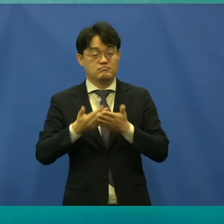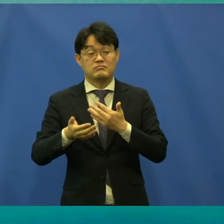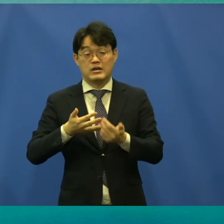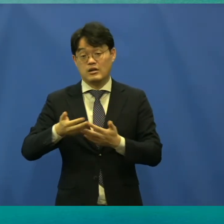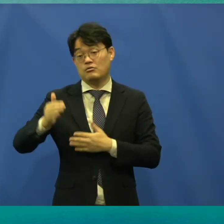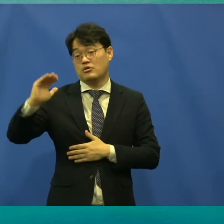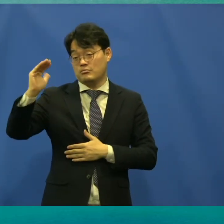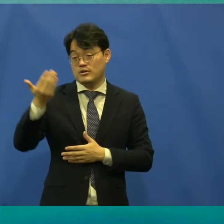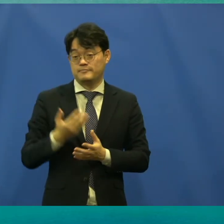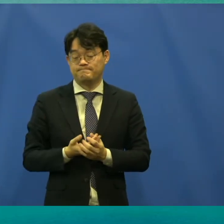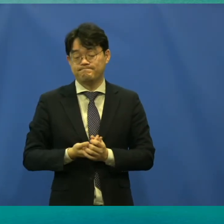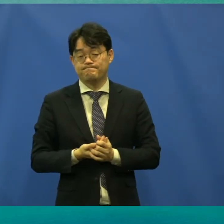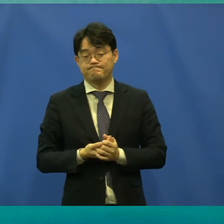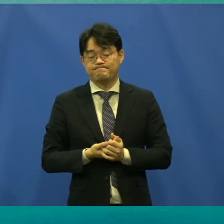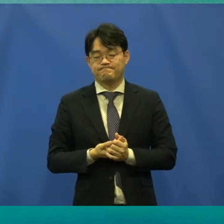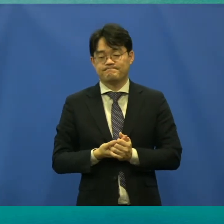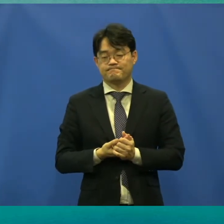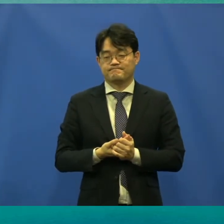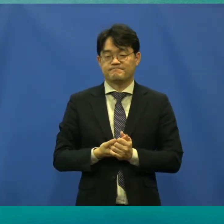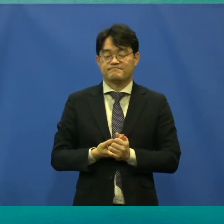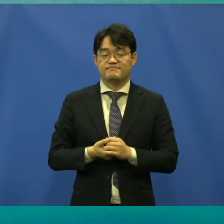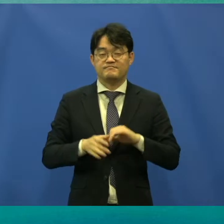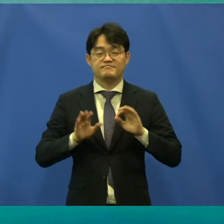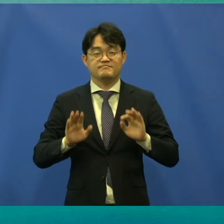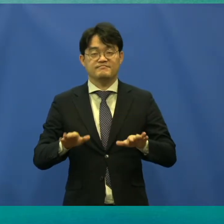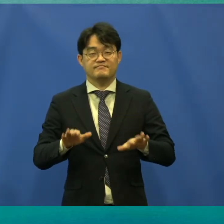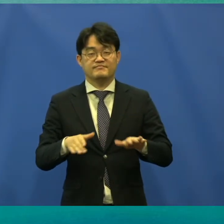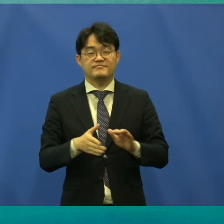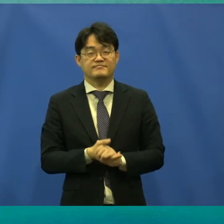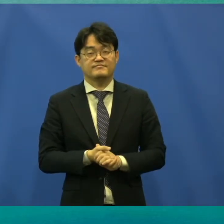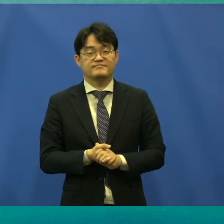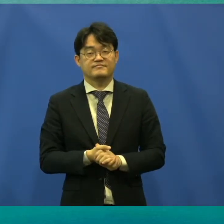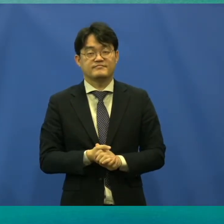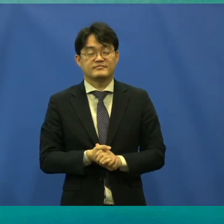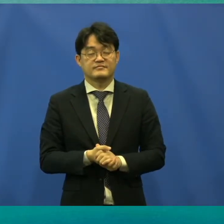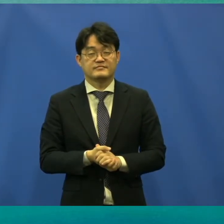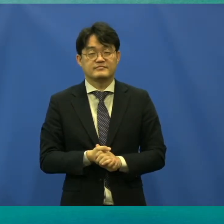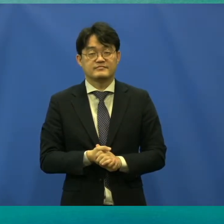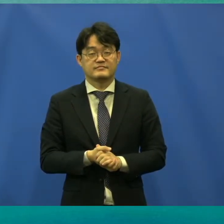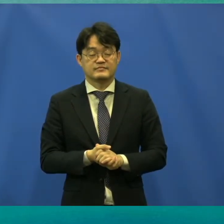자, 오늘 17절의 시작을 다시 주목해야 합니다. 여호와께서